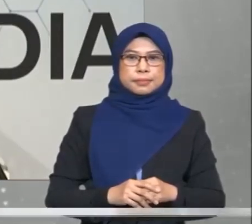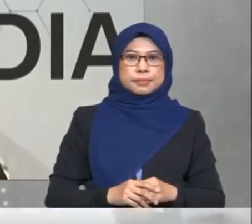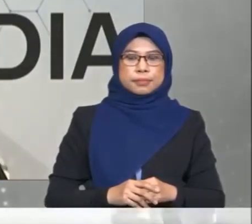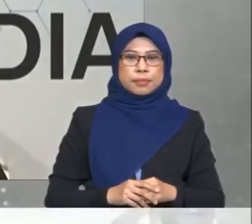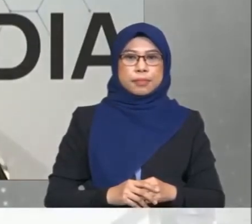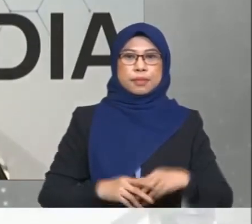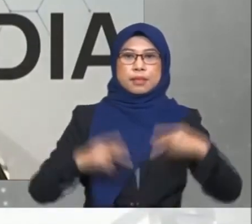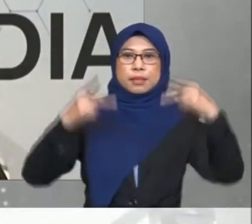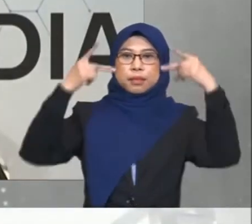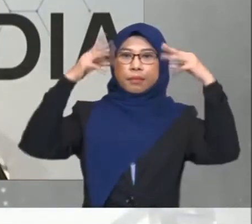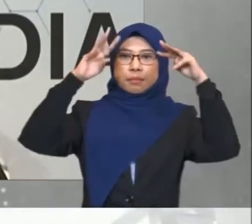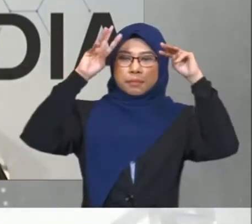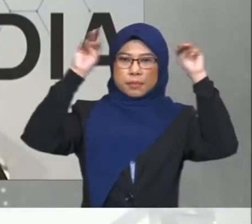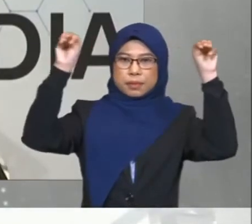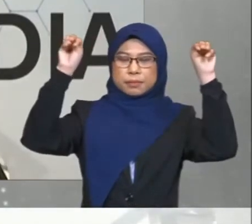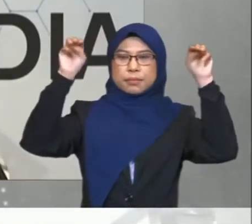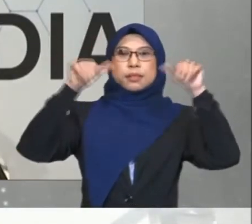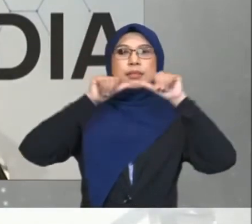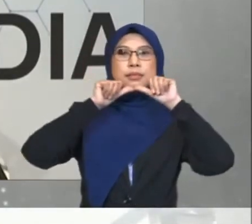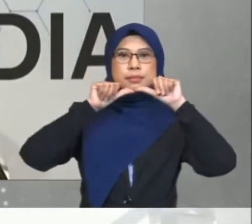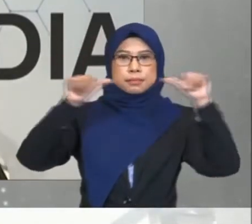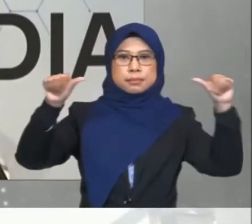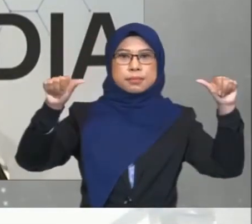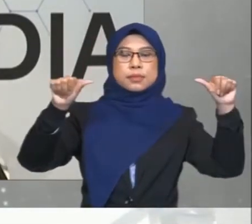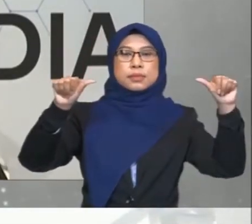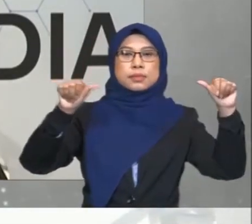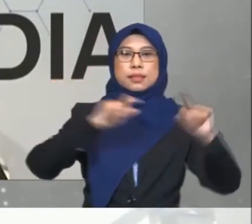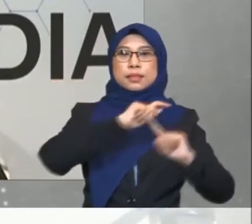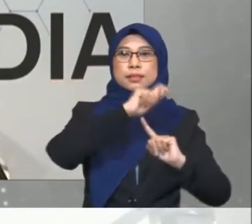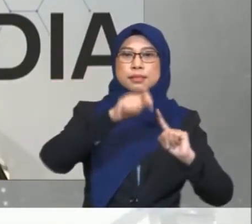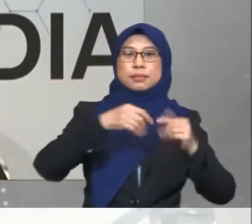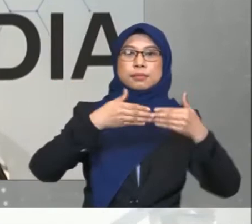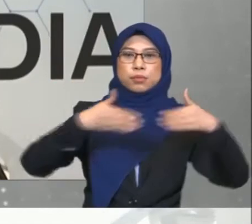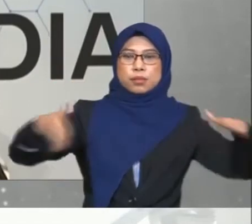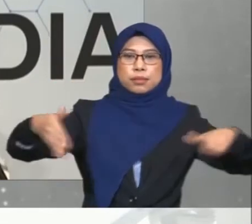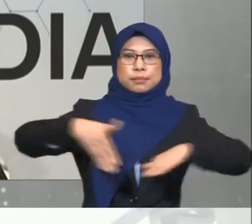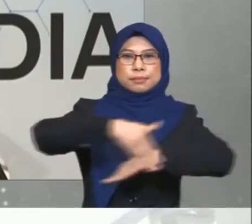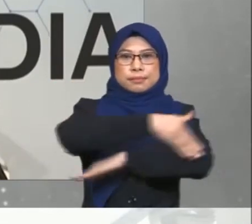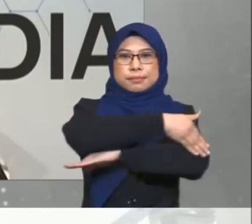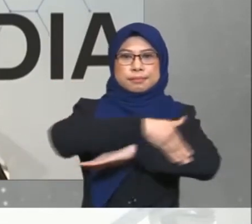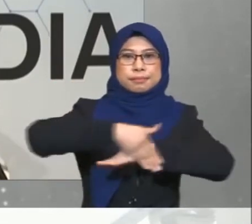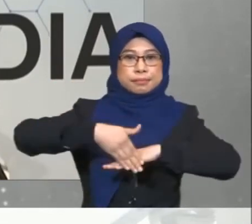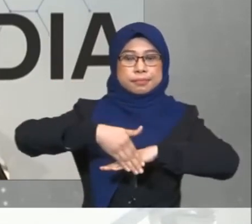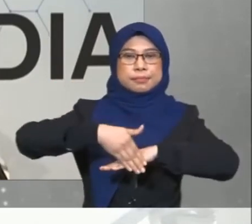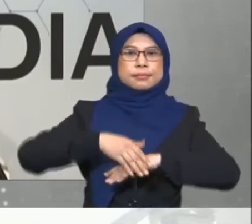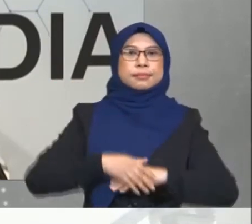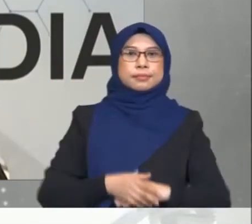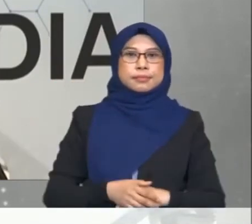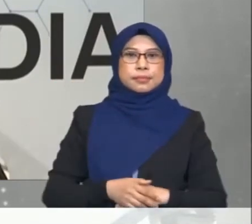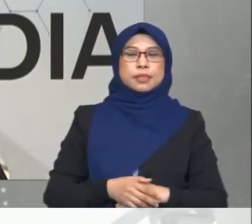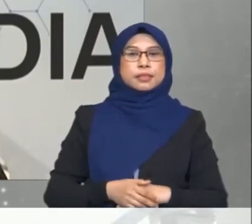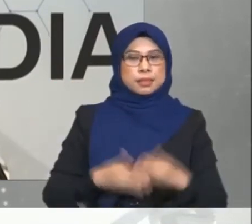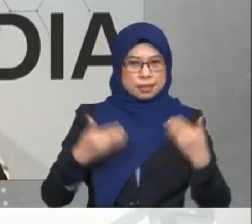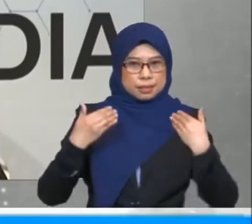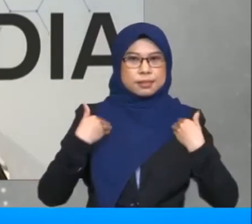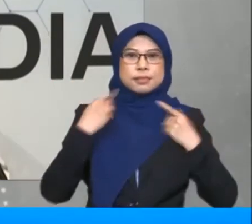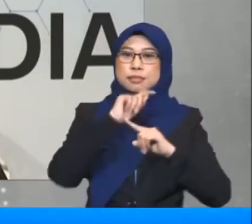Prime Minister will be announcing the date of the opening of the border. We already have a